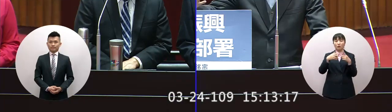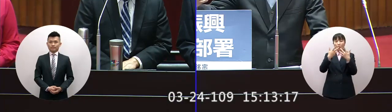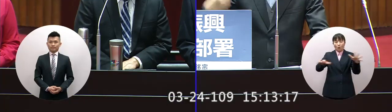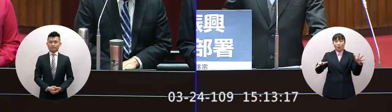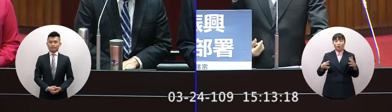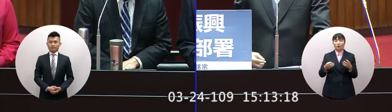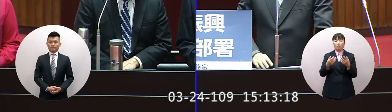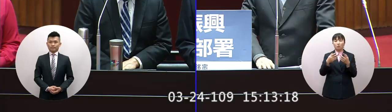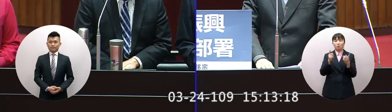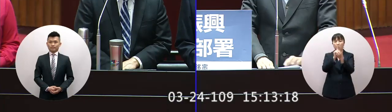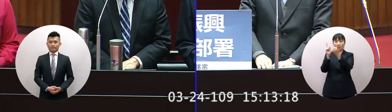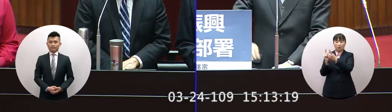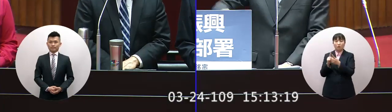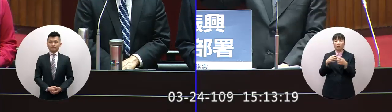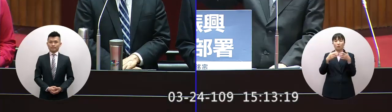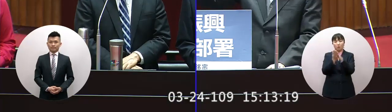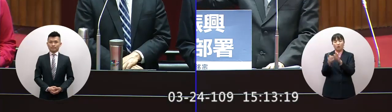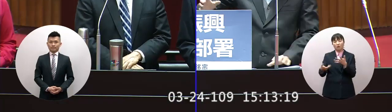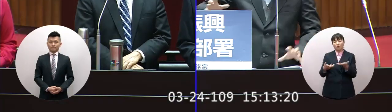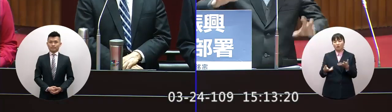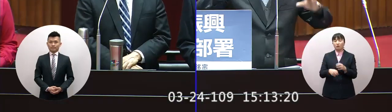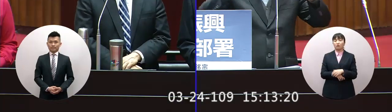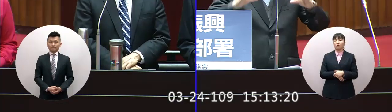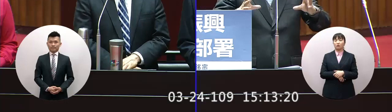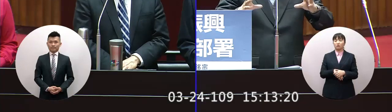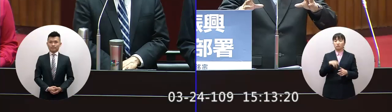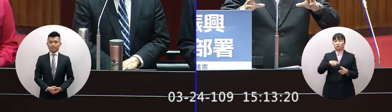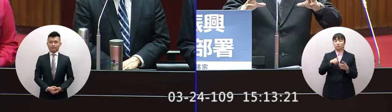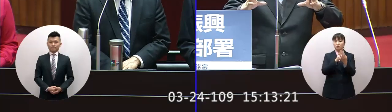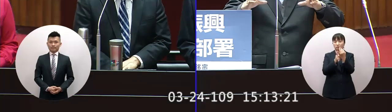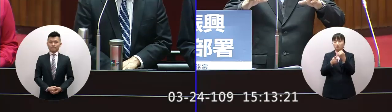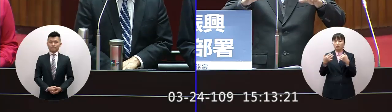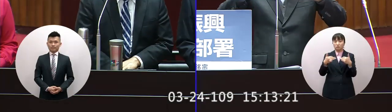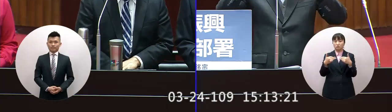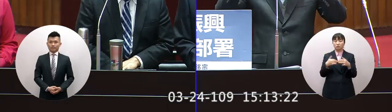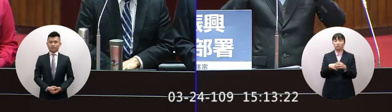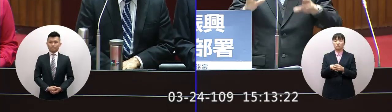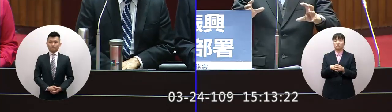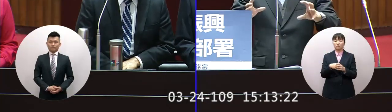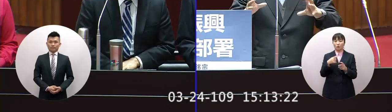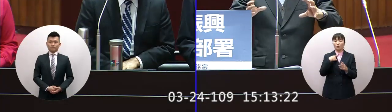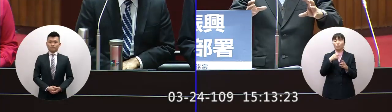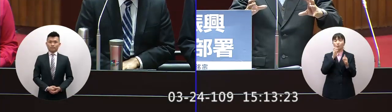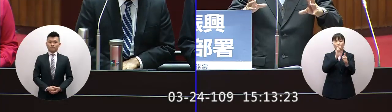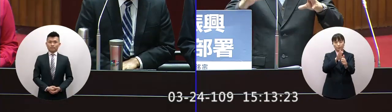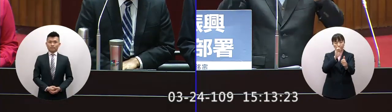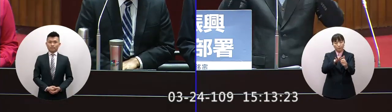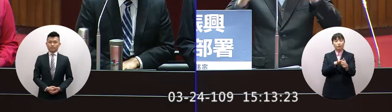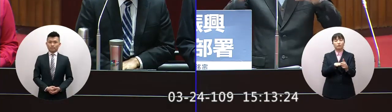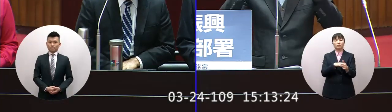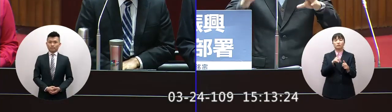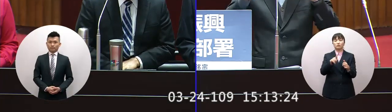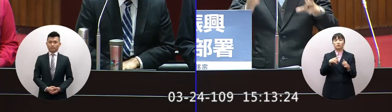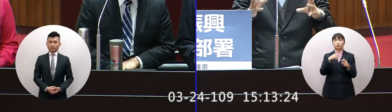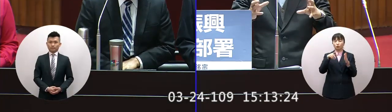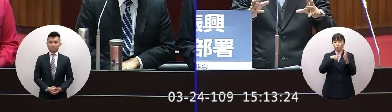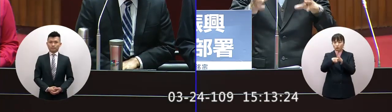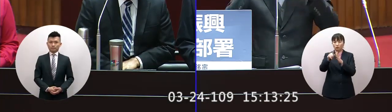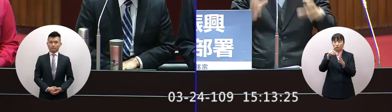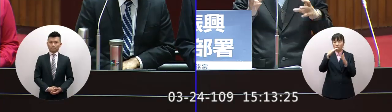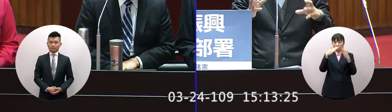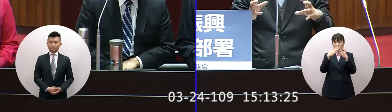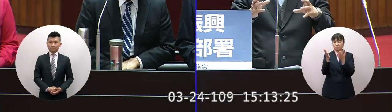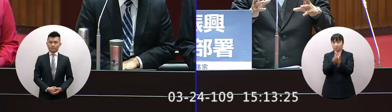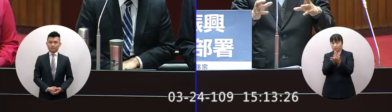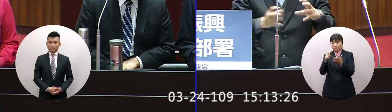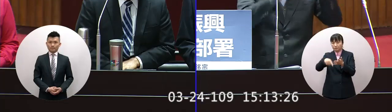闭？院长，我跟您报告，我这几个问题呀、啊，我是奉劝院长要找专职机构